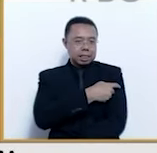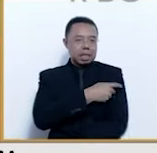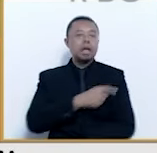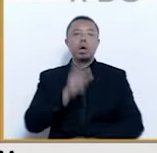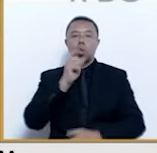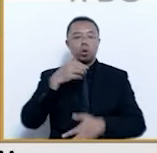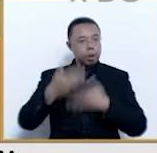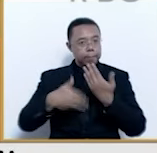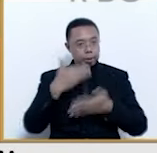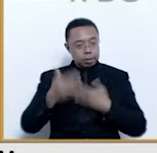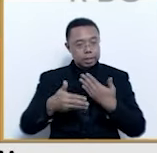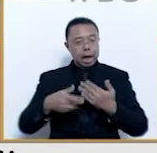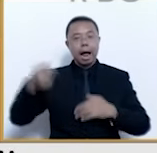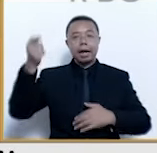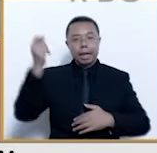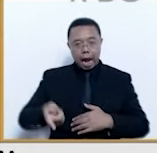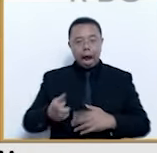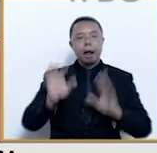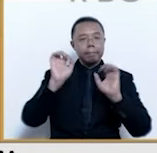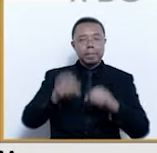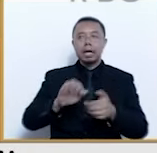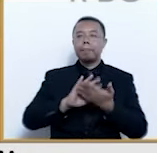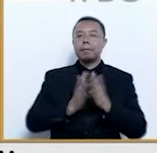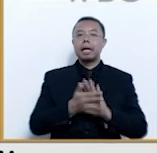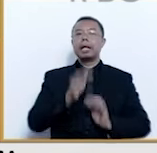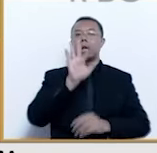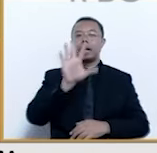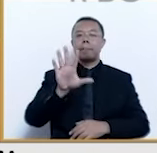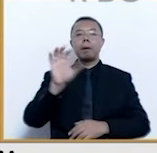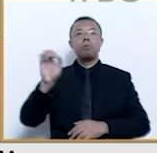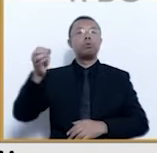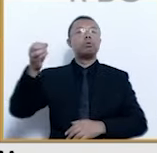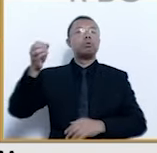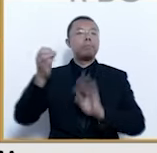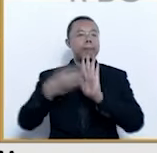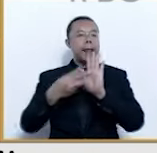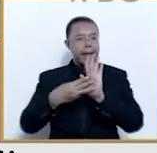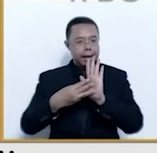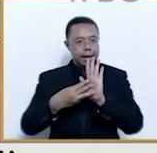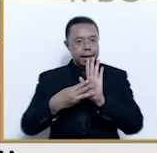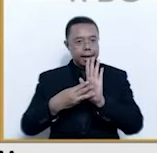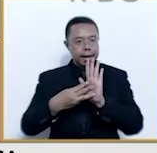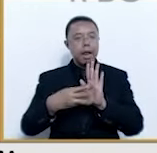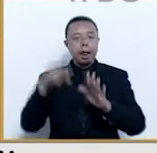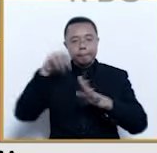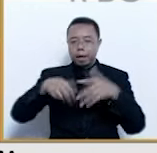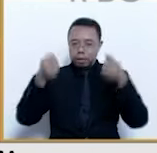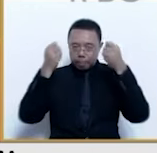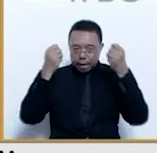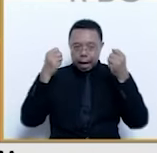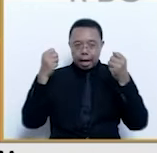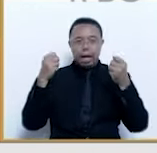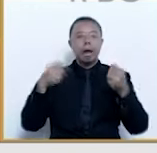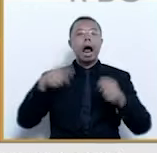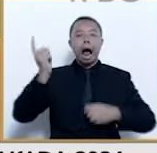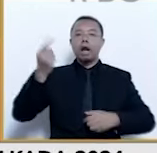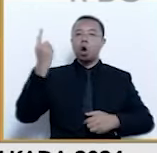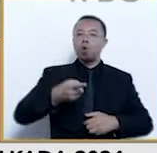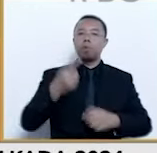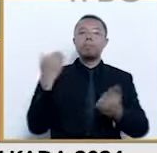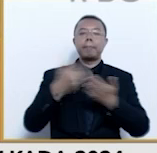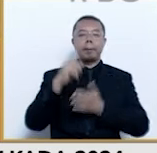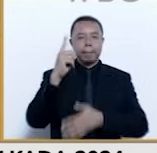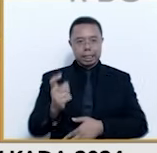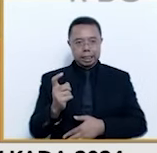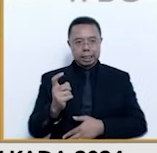dan untuk perusahaan dendanya bahkan bisa sampai 50 miliar pidana penjara bahkan ada hukuman